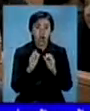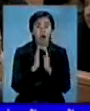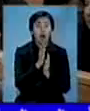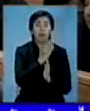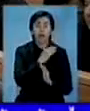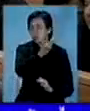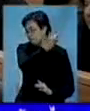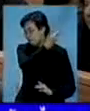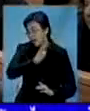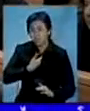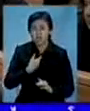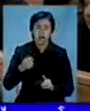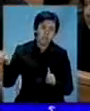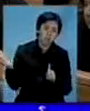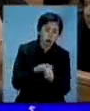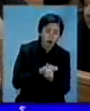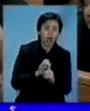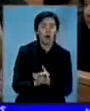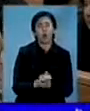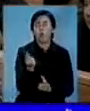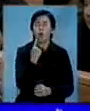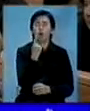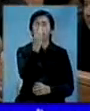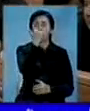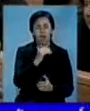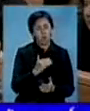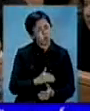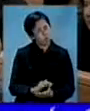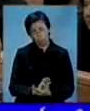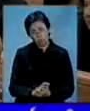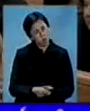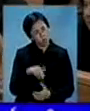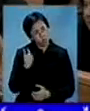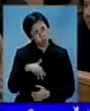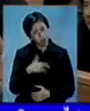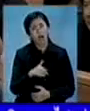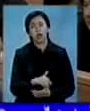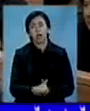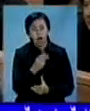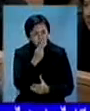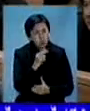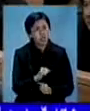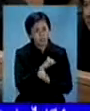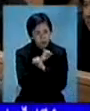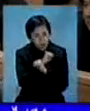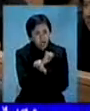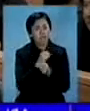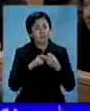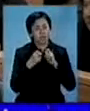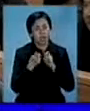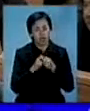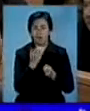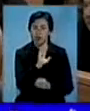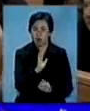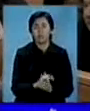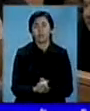อมาเปิดในสภาเนี่ยโอ้ถูกด่าว่าผมเอาความทารุณโหดร้ายมาก็พวกมึงทำไมไม่ดูอย่าให้มันเกิดความทารุณโหดร้ายพ